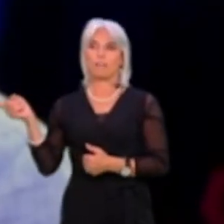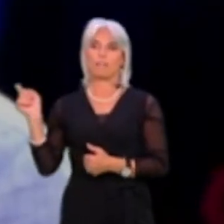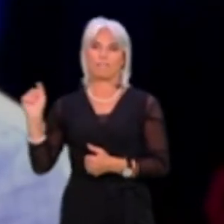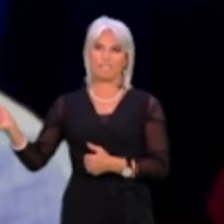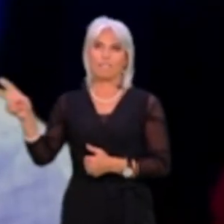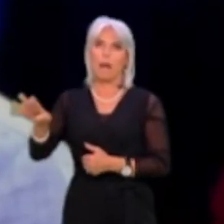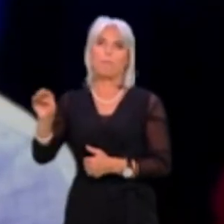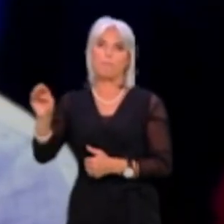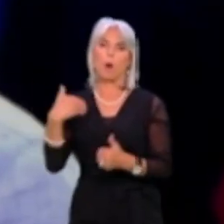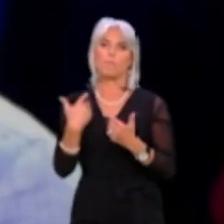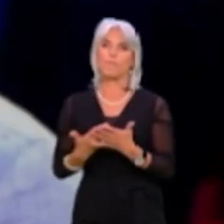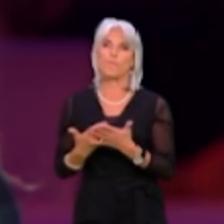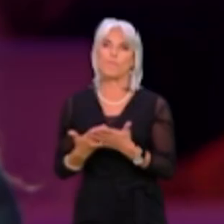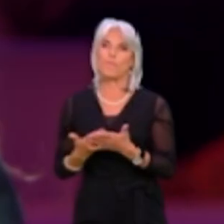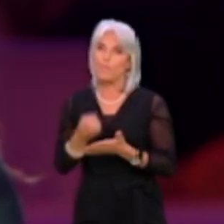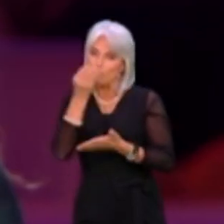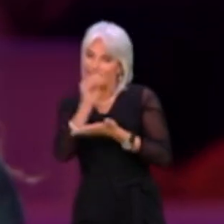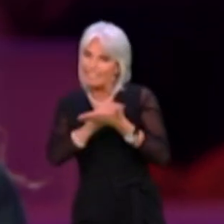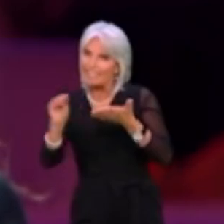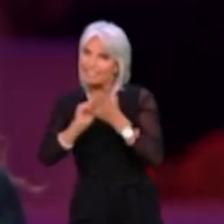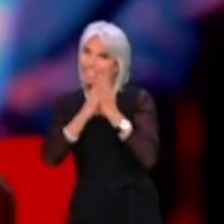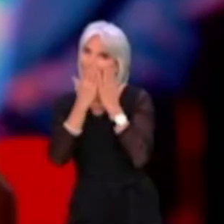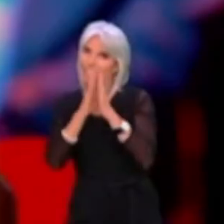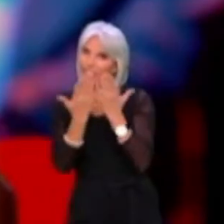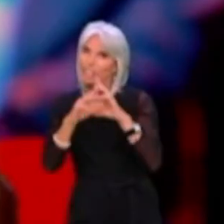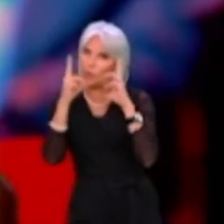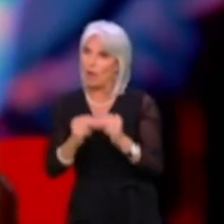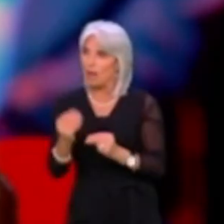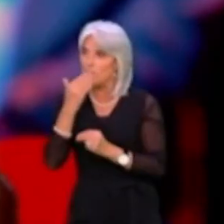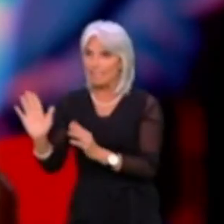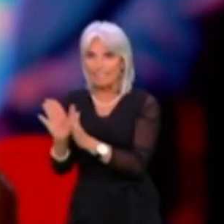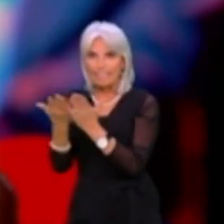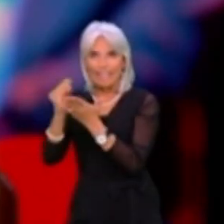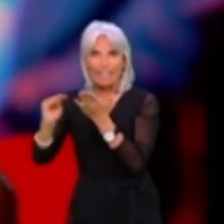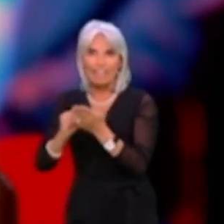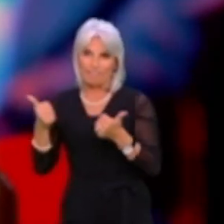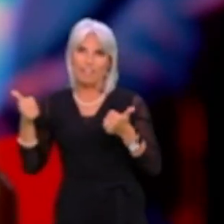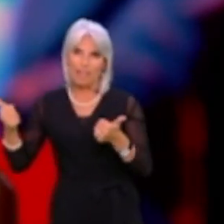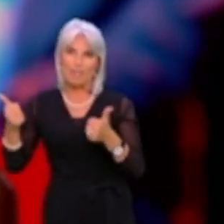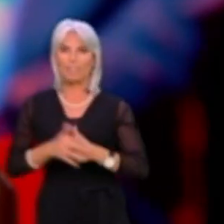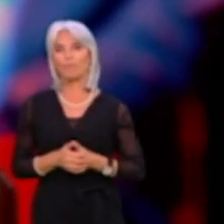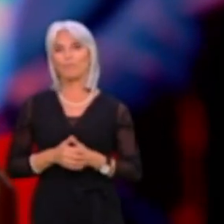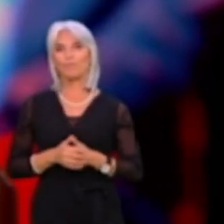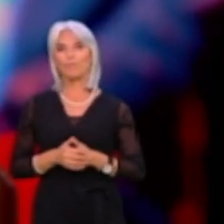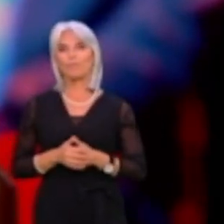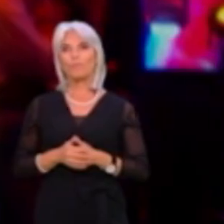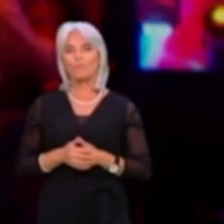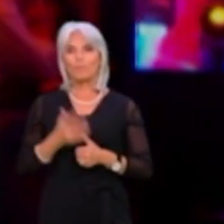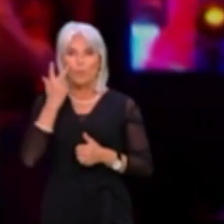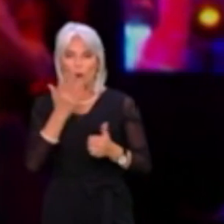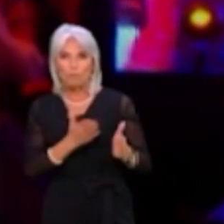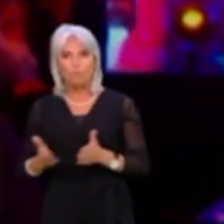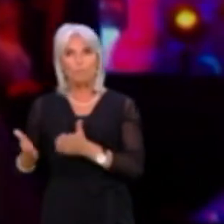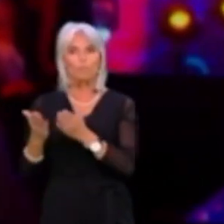qui a écrit de très jolies choses. Et merci d'ailleurs pour le livre. Oui, c'est bien qu'on trace toutes les choses, évidemment,